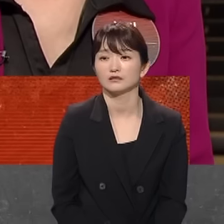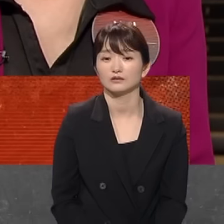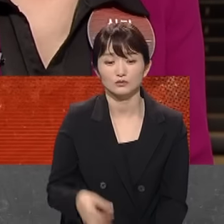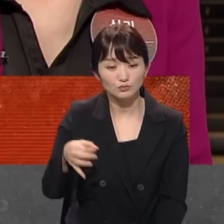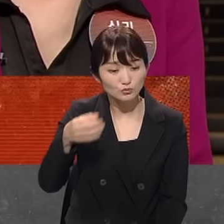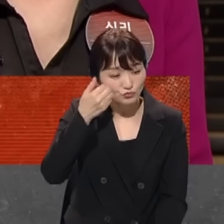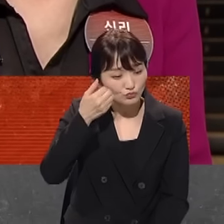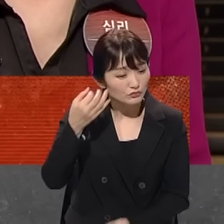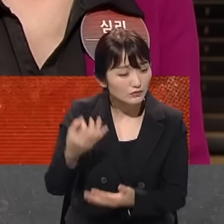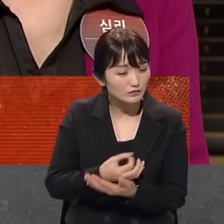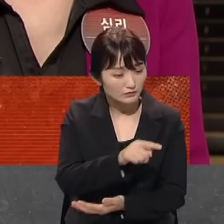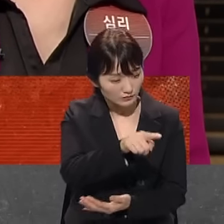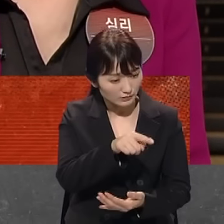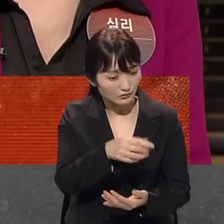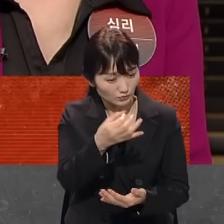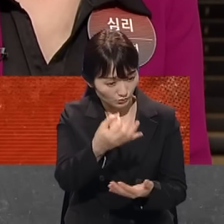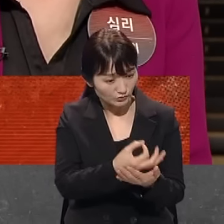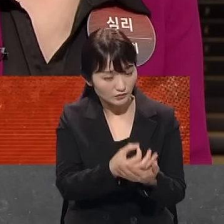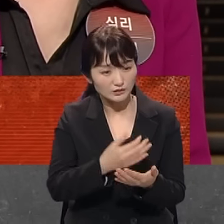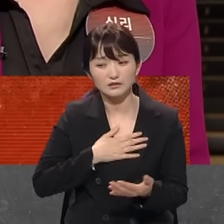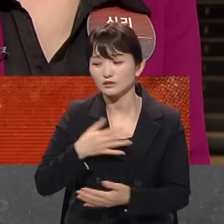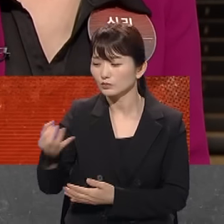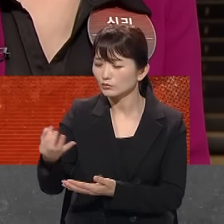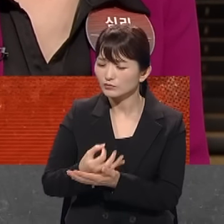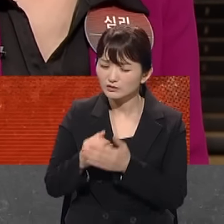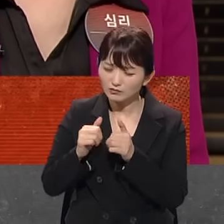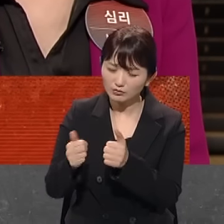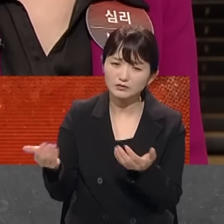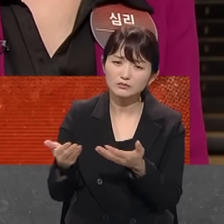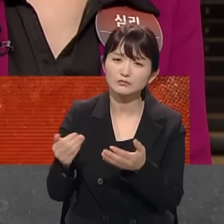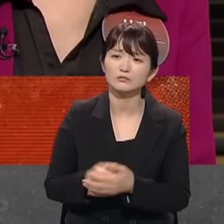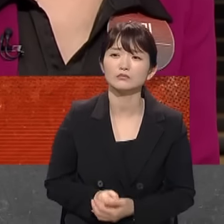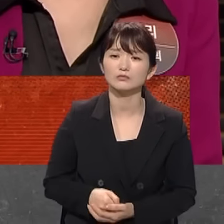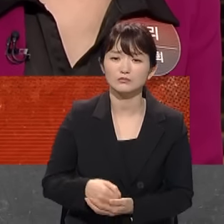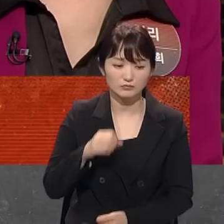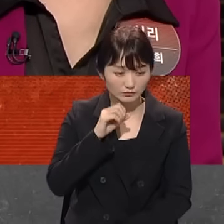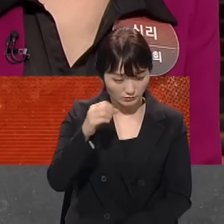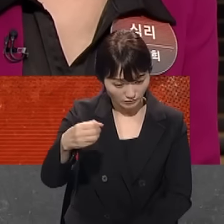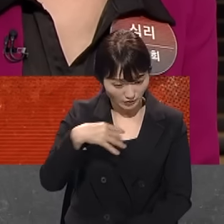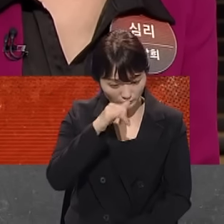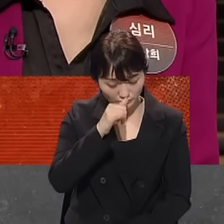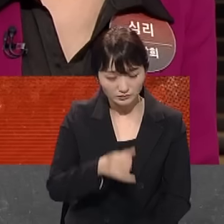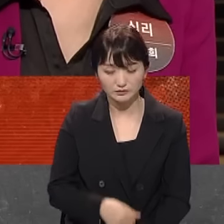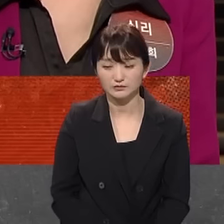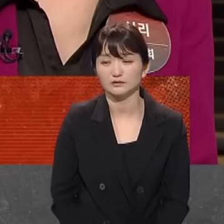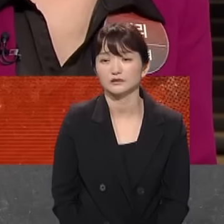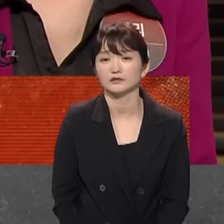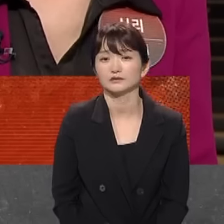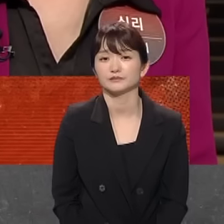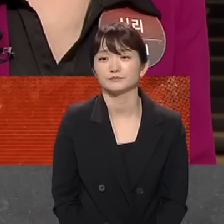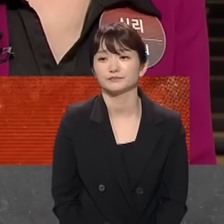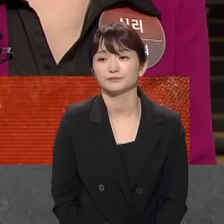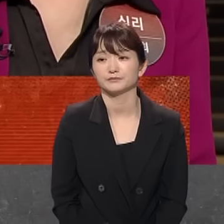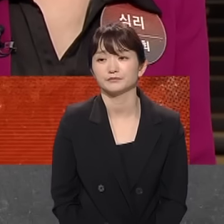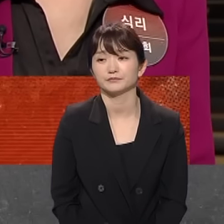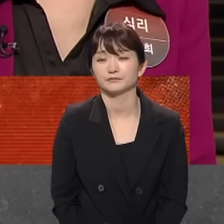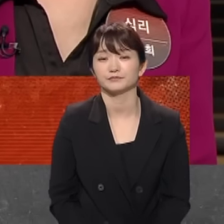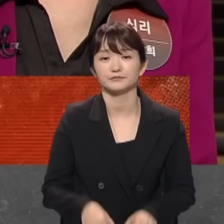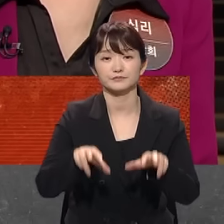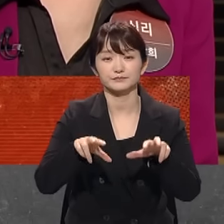벌어오냐 그럼 네가 돈 벌어와라 내가 돈 버느라 이렇게 열심히 일하고 있는데 어떻게 그런 말이 나오냐 뭐 이런 얘기가 나왔다고 하고요. 그런데